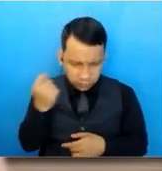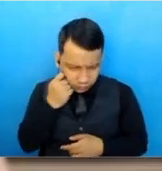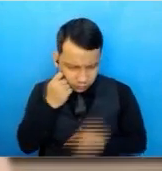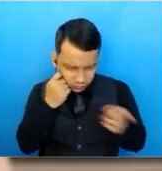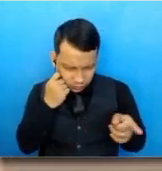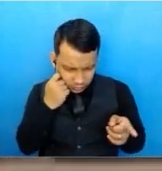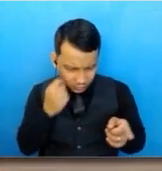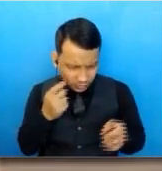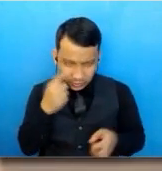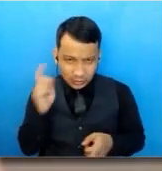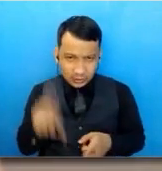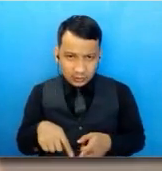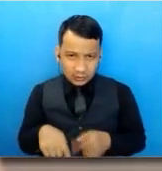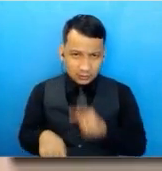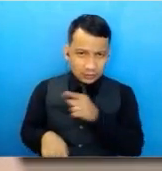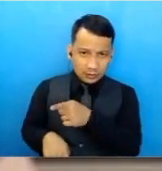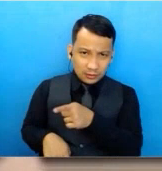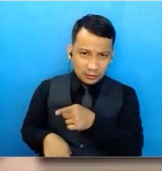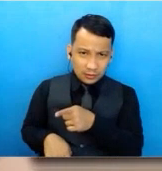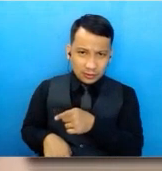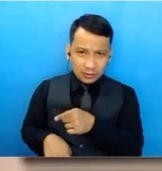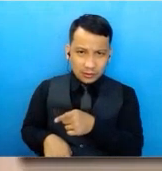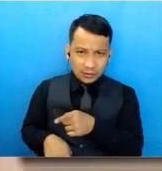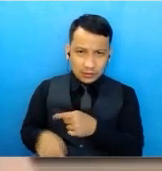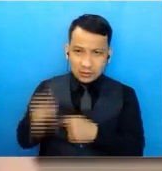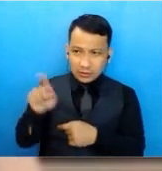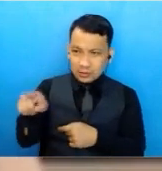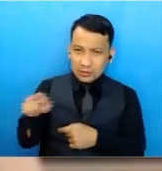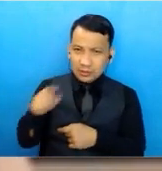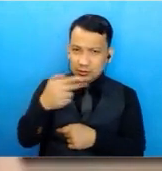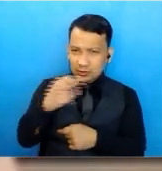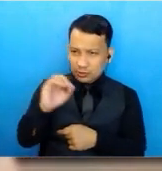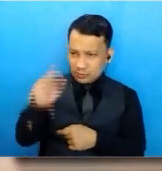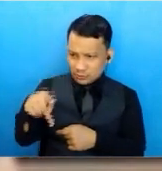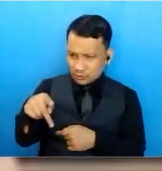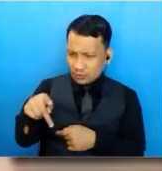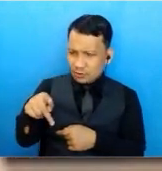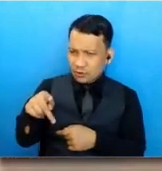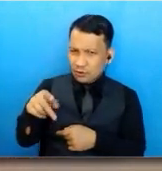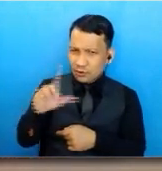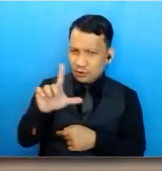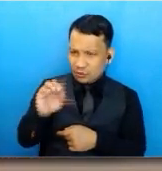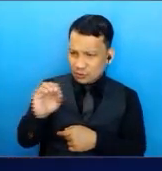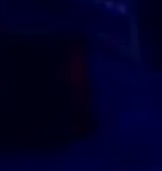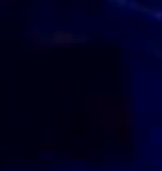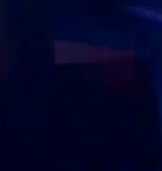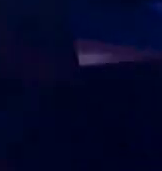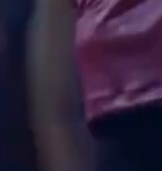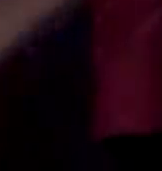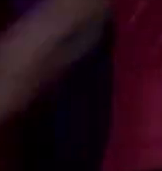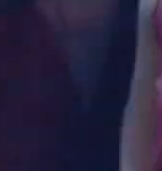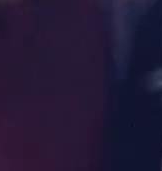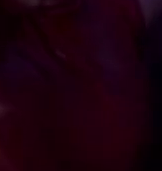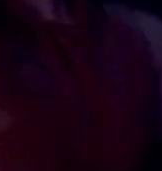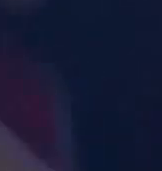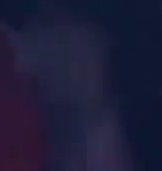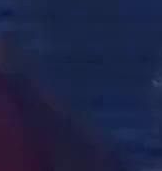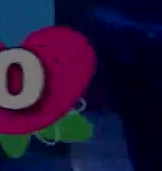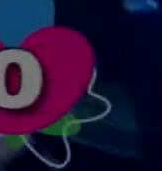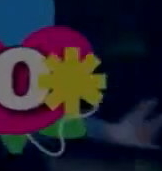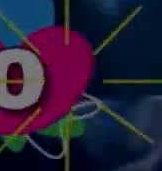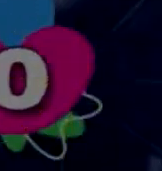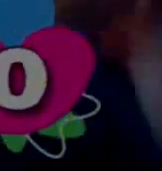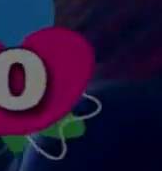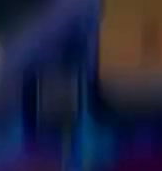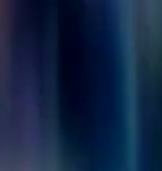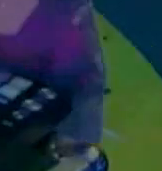Sabi niya, ha? Huh? Ikaw yung host sa Hope. Sabi niya, yung segment namin, sabi mula 1.5 nito